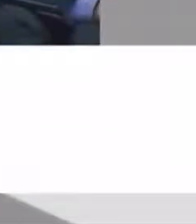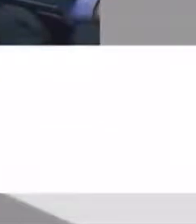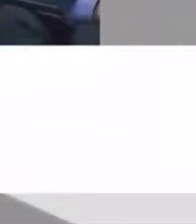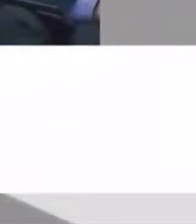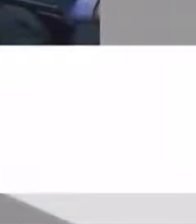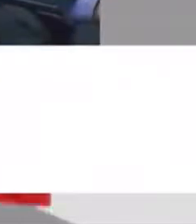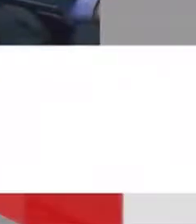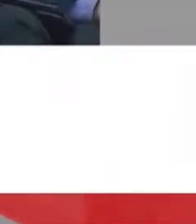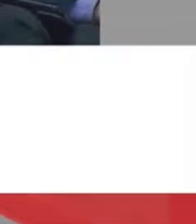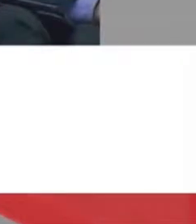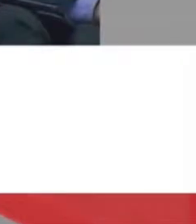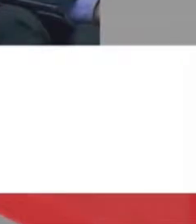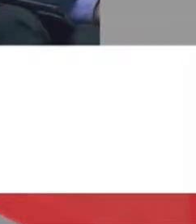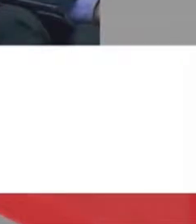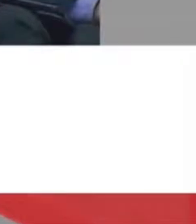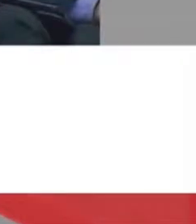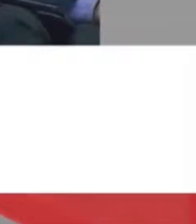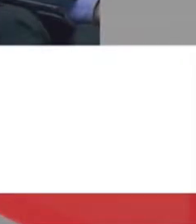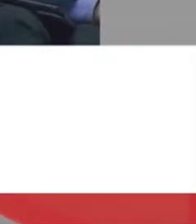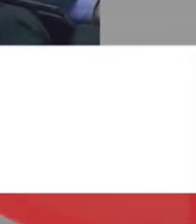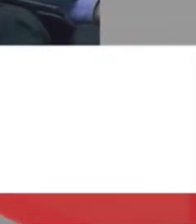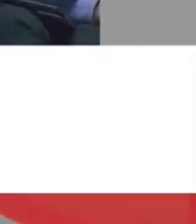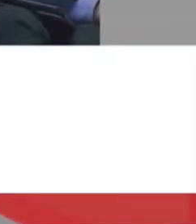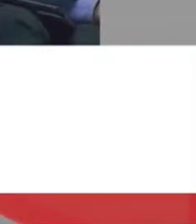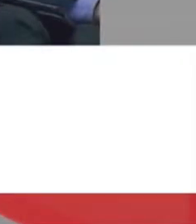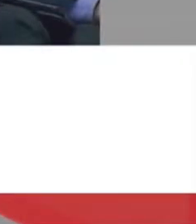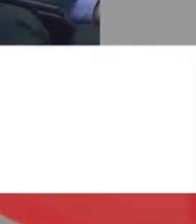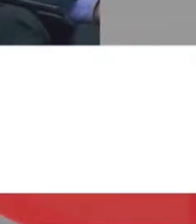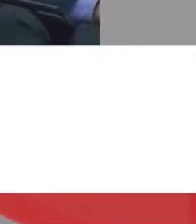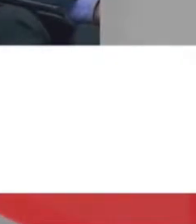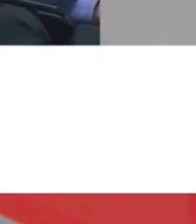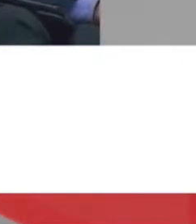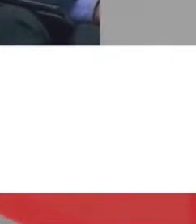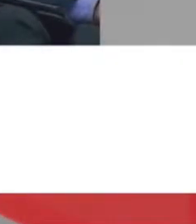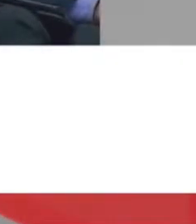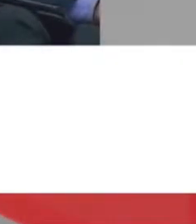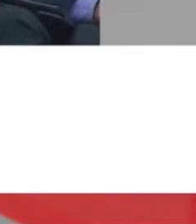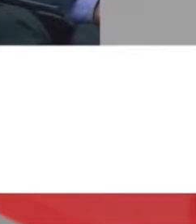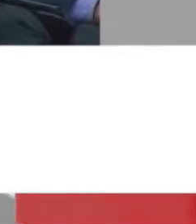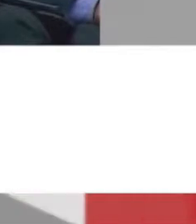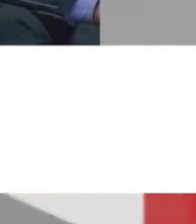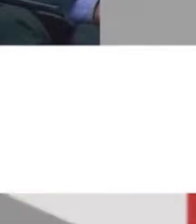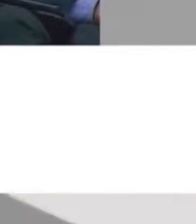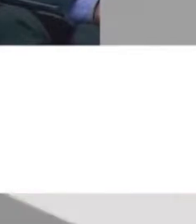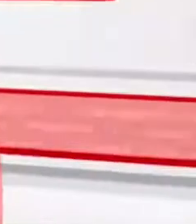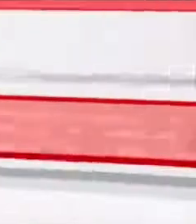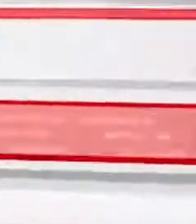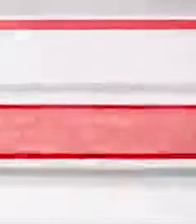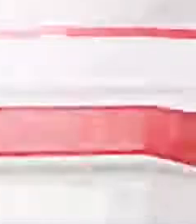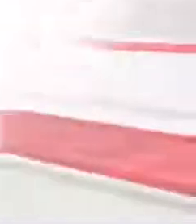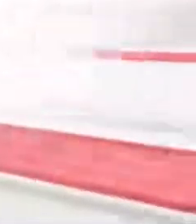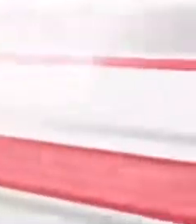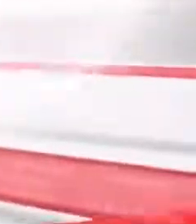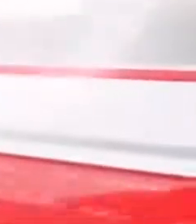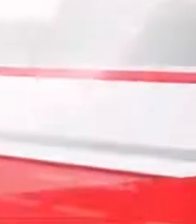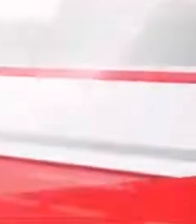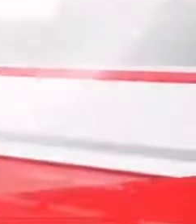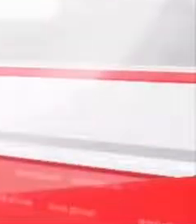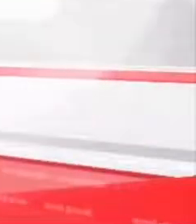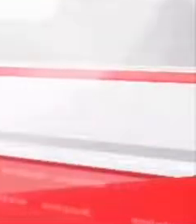உக்ரைன் மீதான ரஷ்யாவின் ஆக்கிரமிப்பு உலகளாவிய உணவு நெருக்கடிக்கு காரணம் என ஐரோப்பிய சபை தலைவர் குற்றச்சாட்டு.